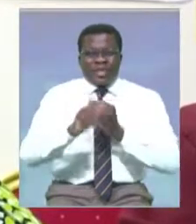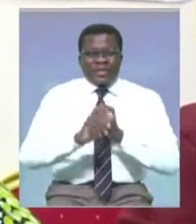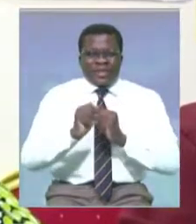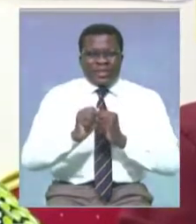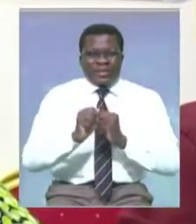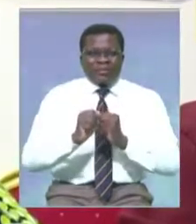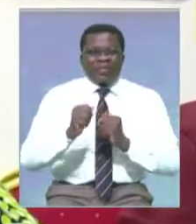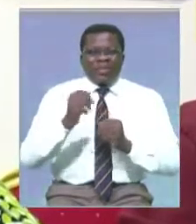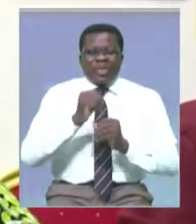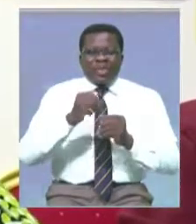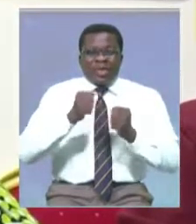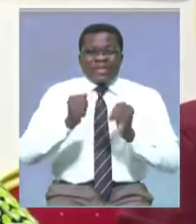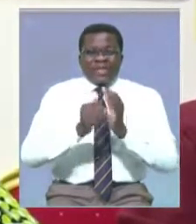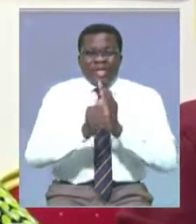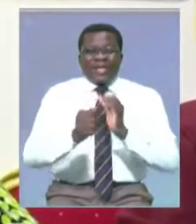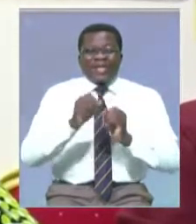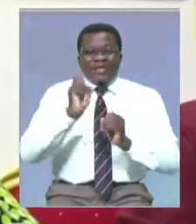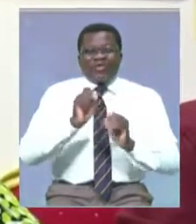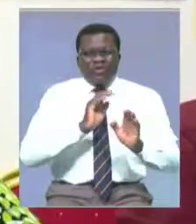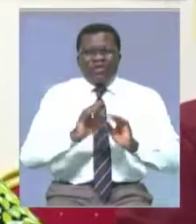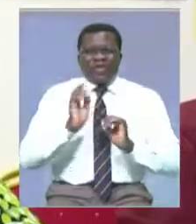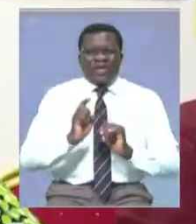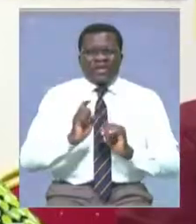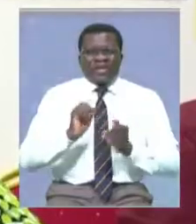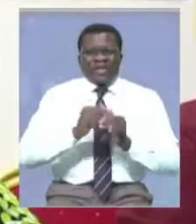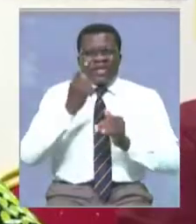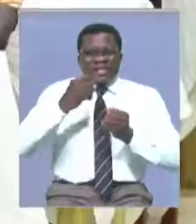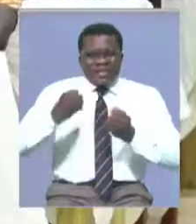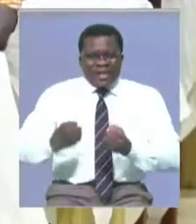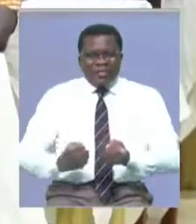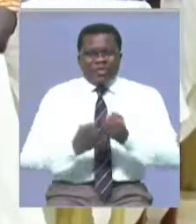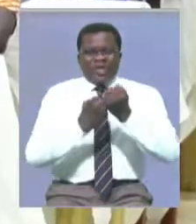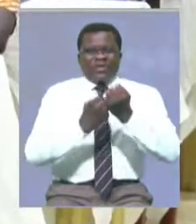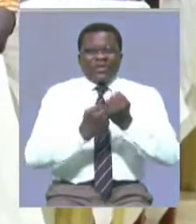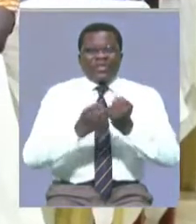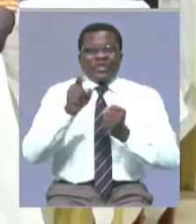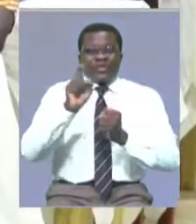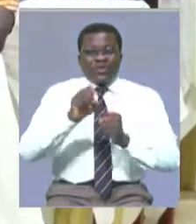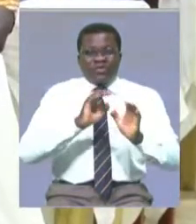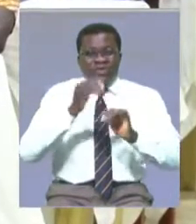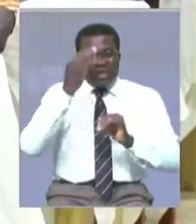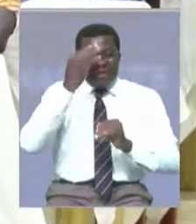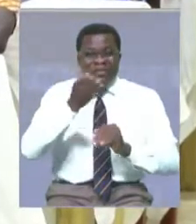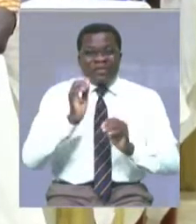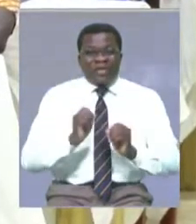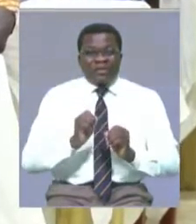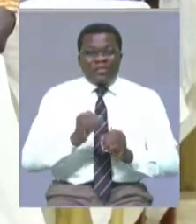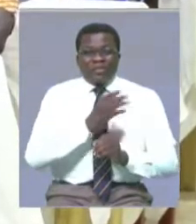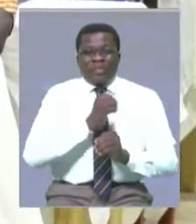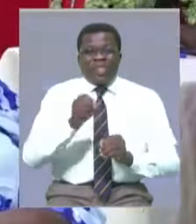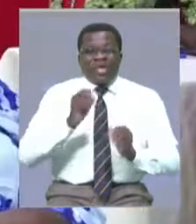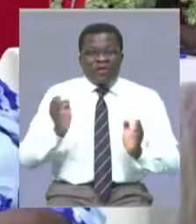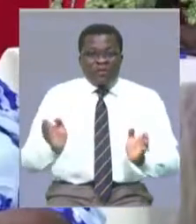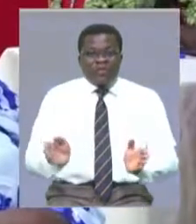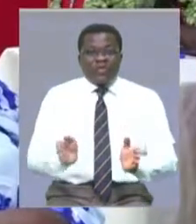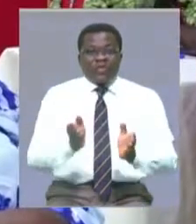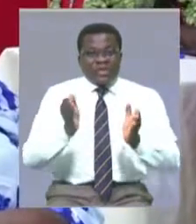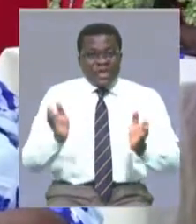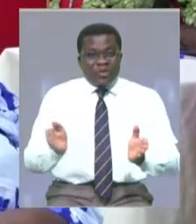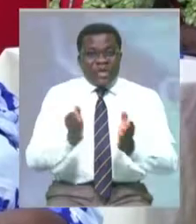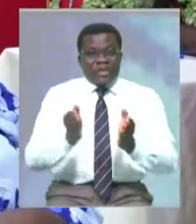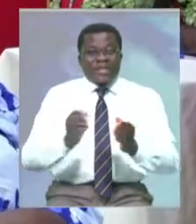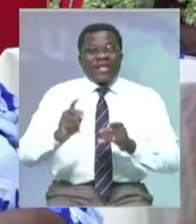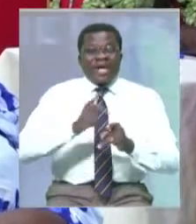où seule la qualité paye. C'est pour renforcer votre background et vous encourager à